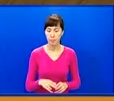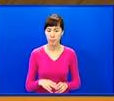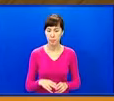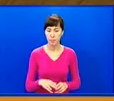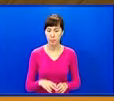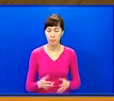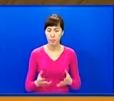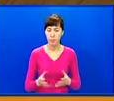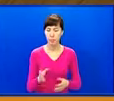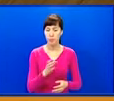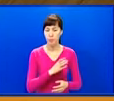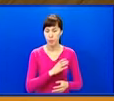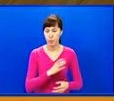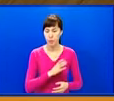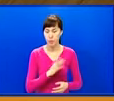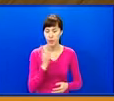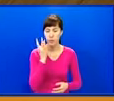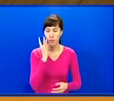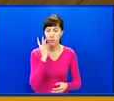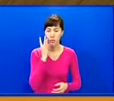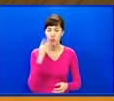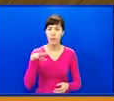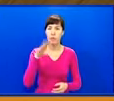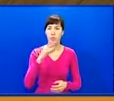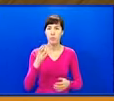рухани байлықтарыңызды әрқашан бүкіл қоғамға,